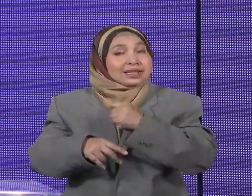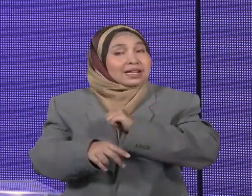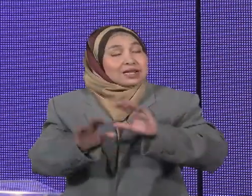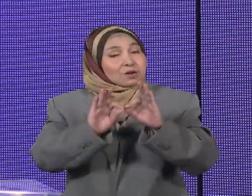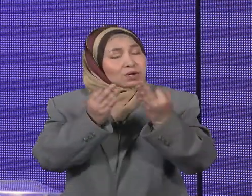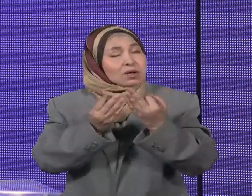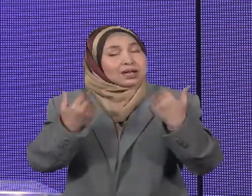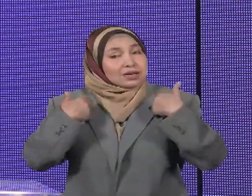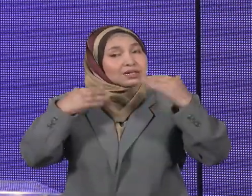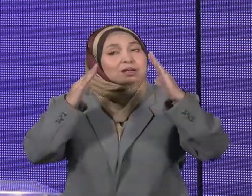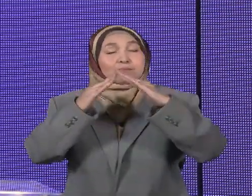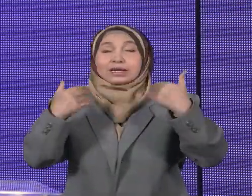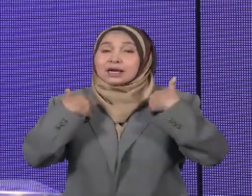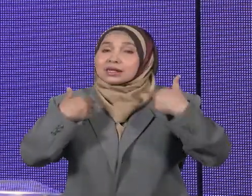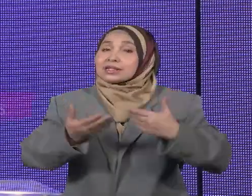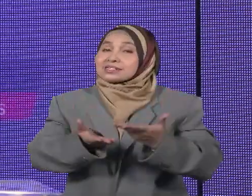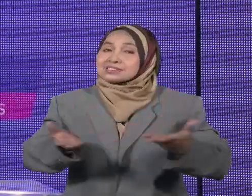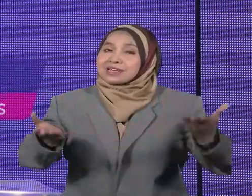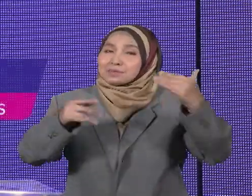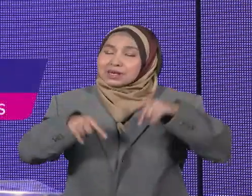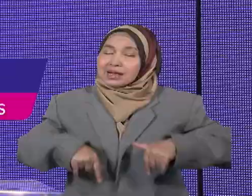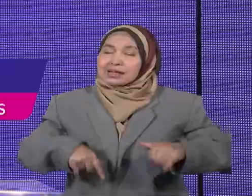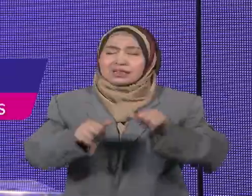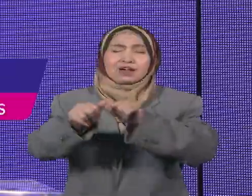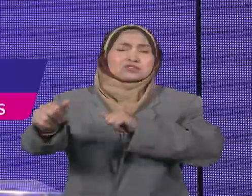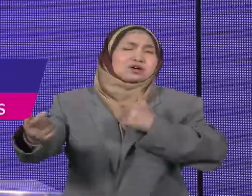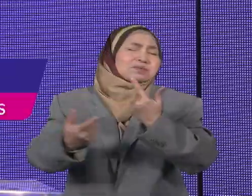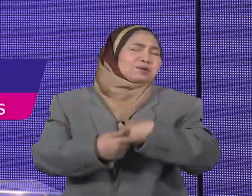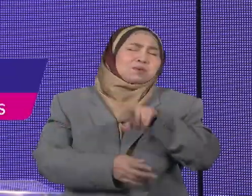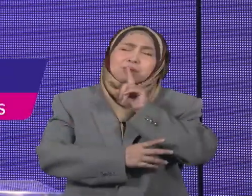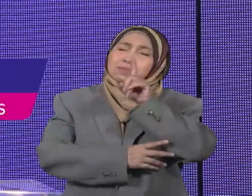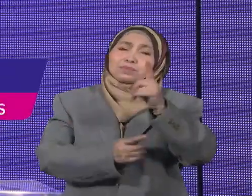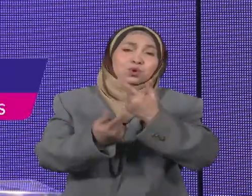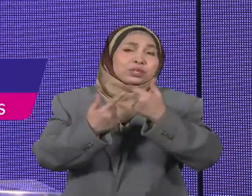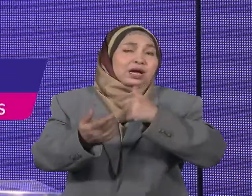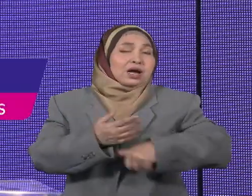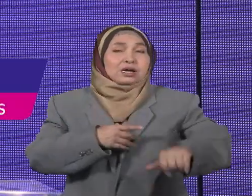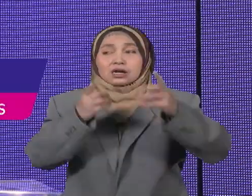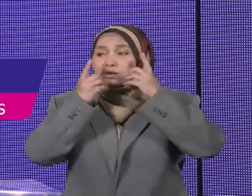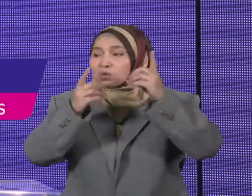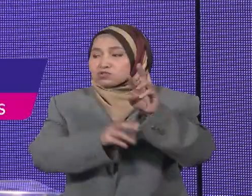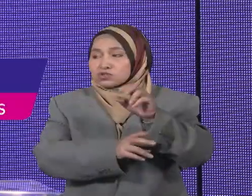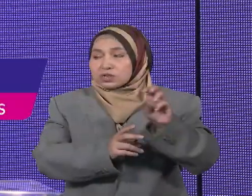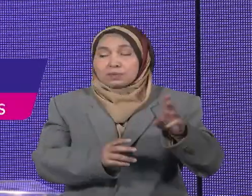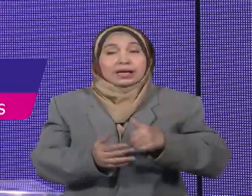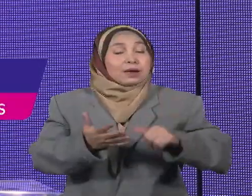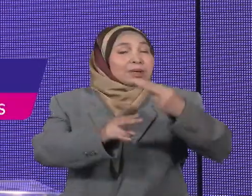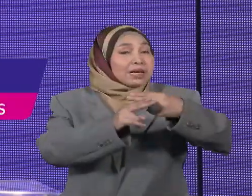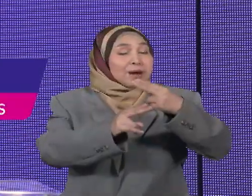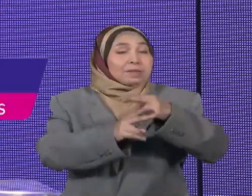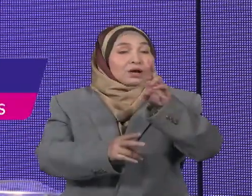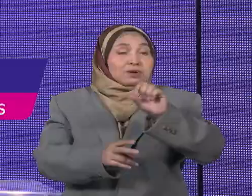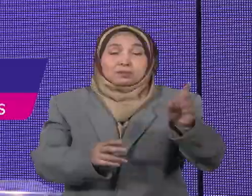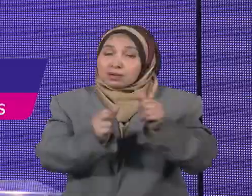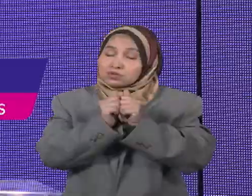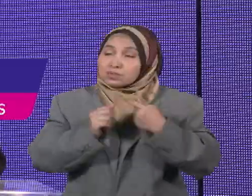tuan-tuan yang berada di rumah, yang berada di studio pada hari ini, dijauhkan benar-benar daripada dosa besar yang bernama riba. Dan mari